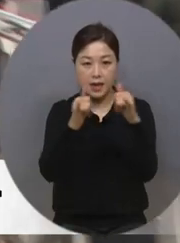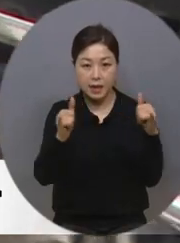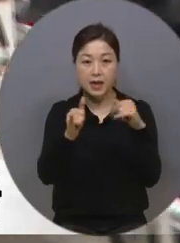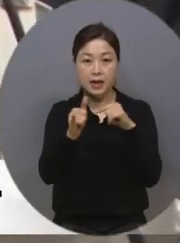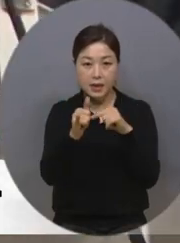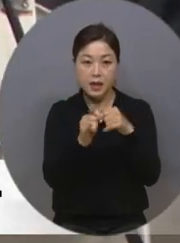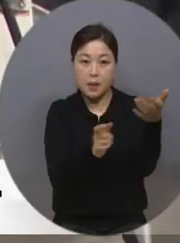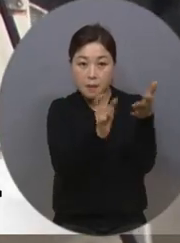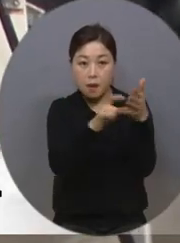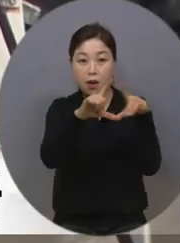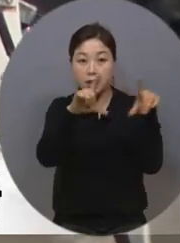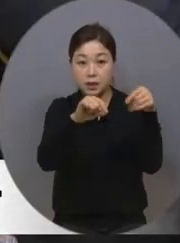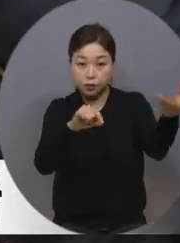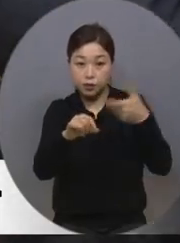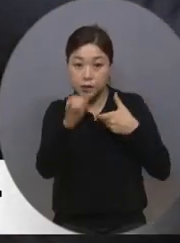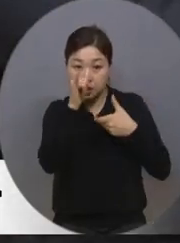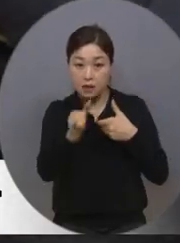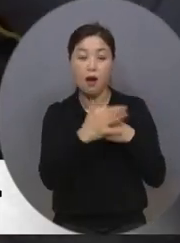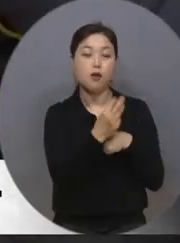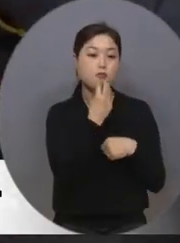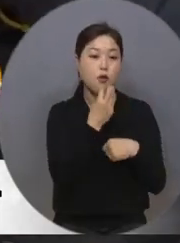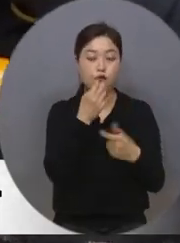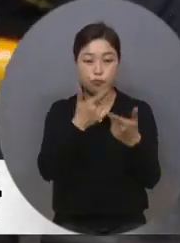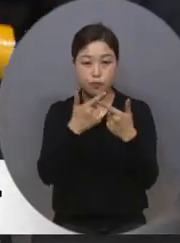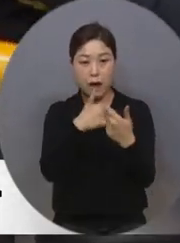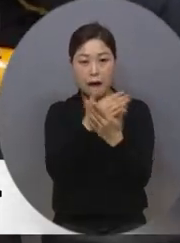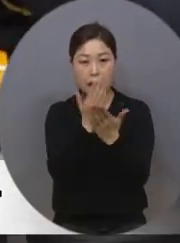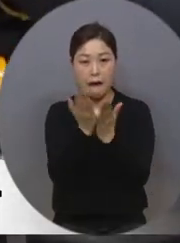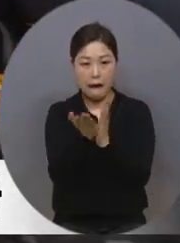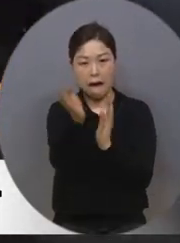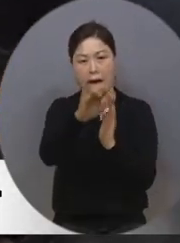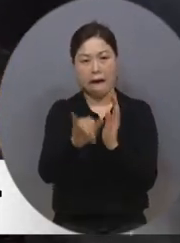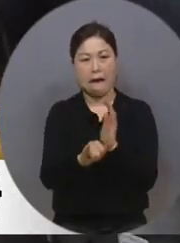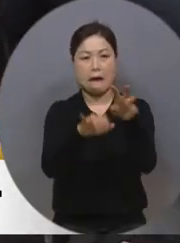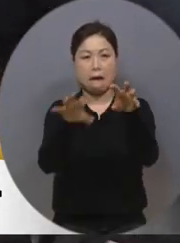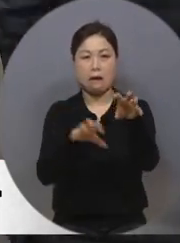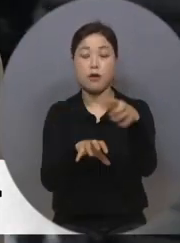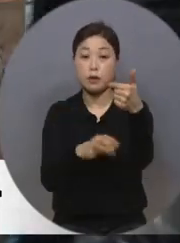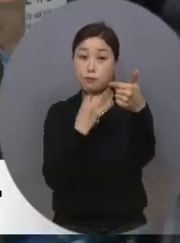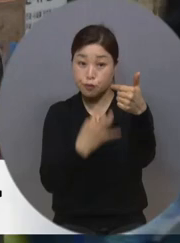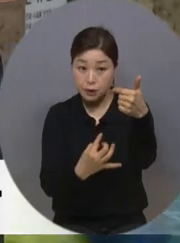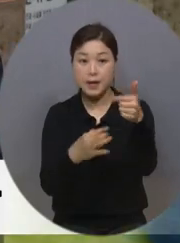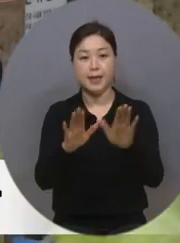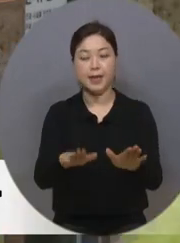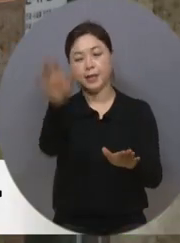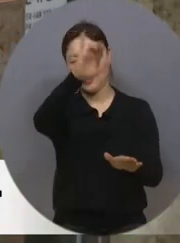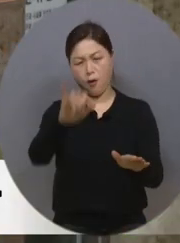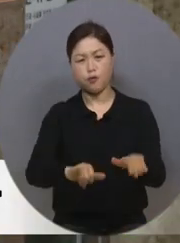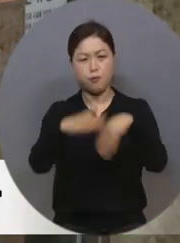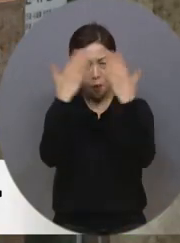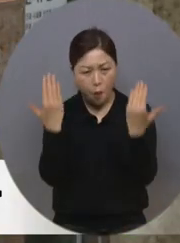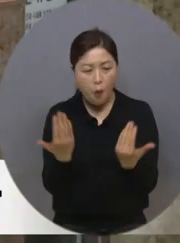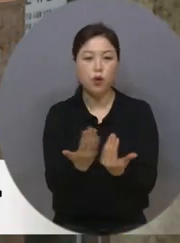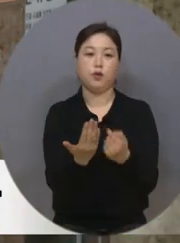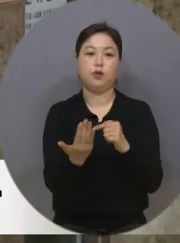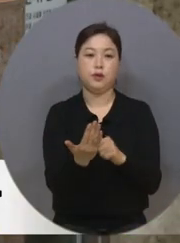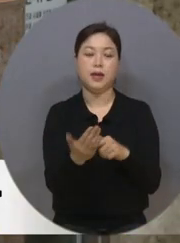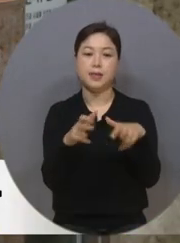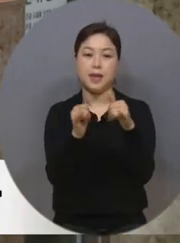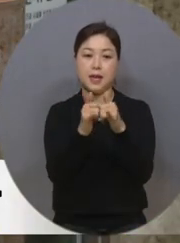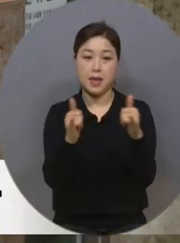지역은 지금까지 서울과 부산 등 6개 시도로 한정돼 있었지만 이제는 전국에서 발급받을 수